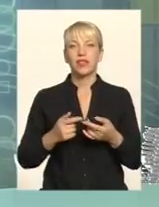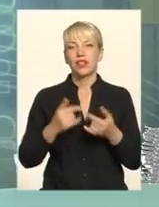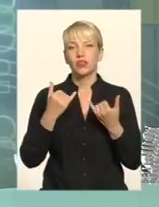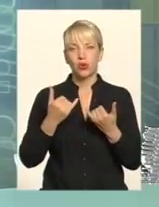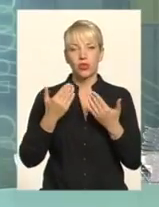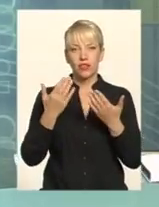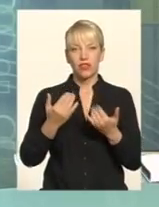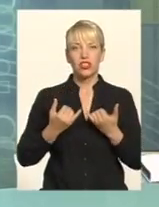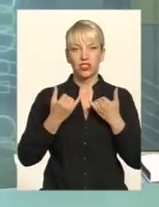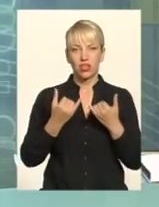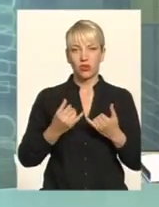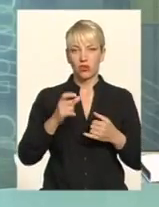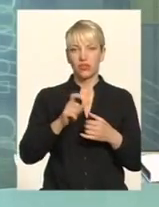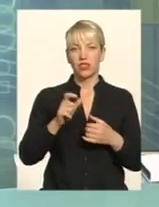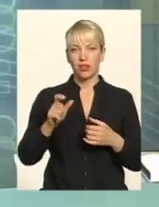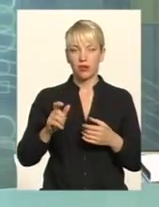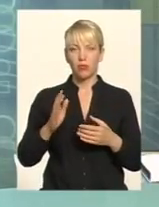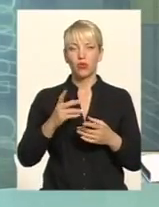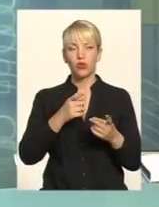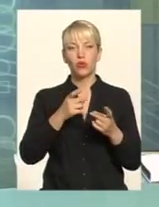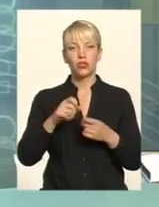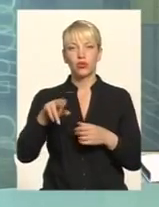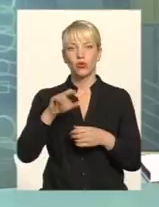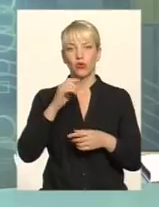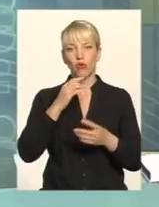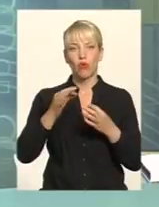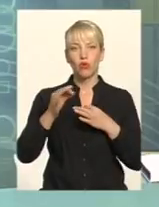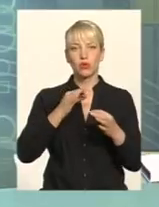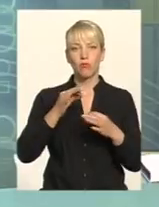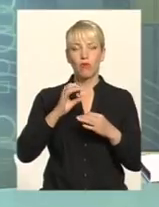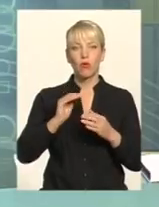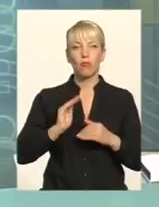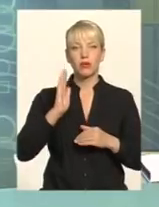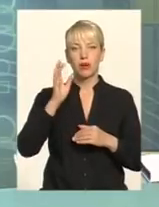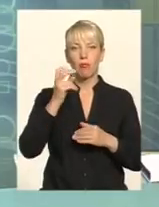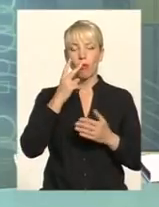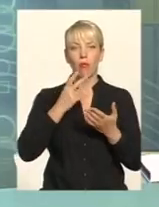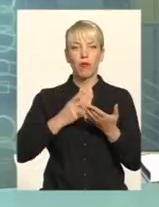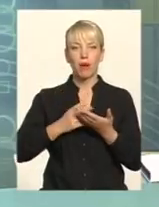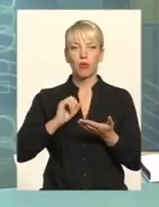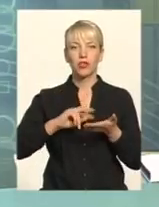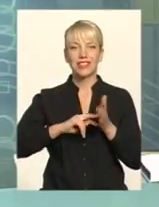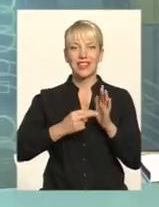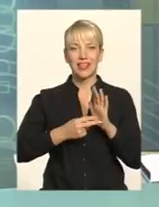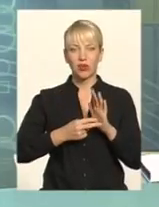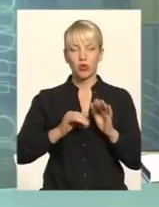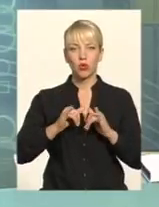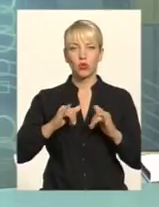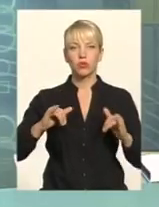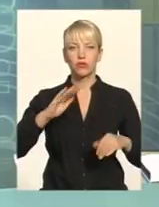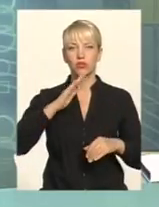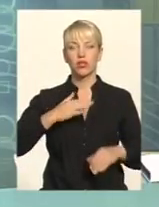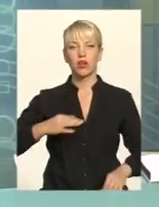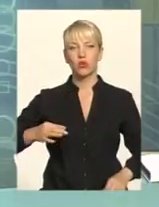шановний телеглядачу, маєте нагоду долучитися до розмови про перспективи, про бачення тактики та стратегії розвитку